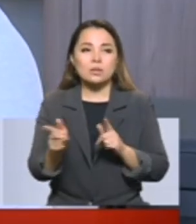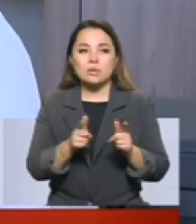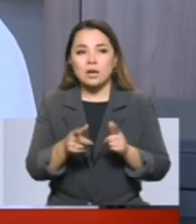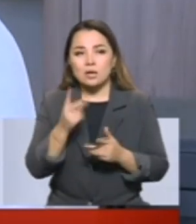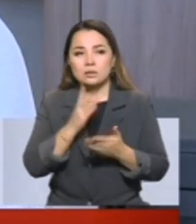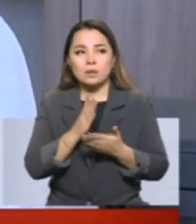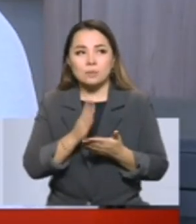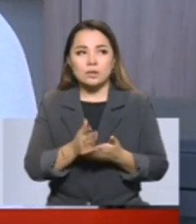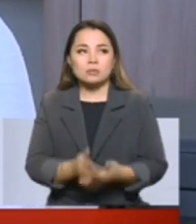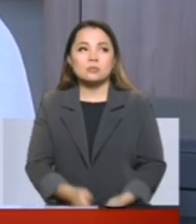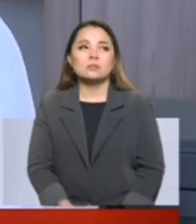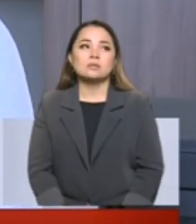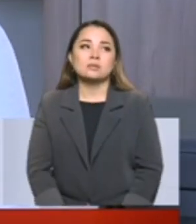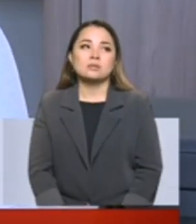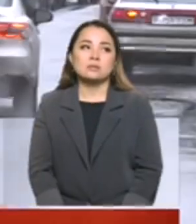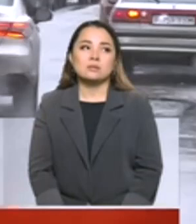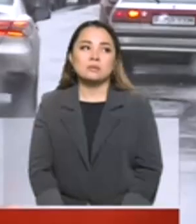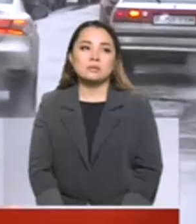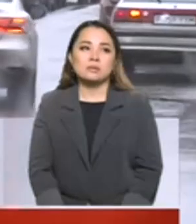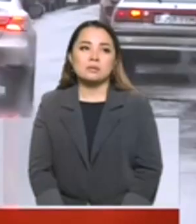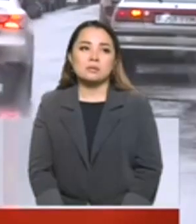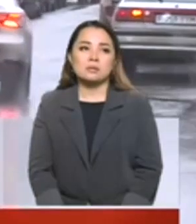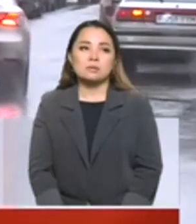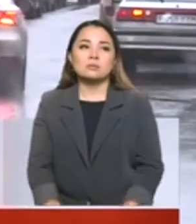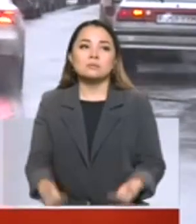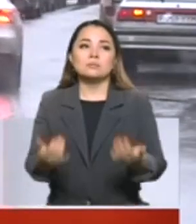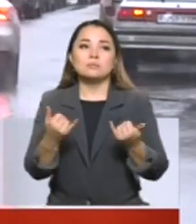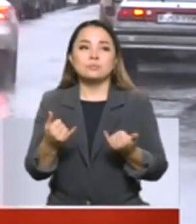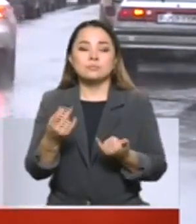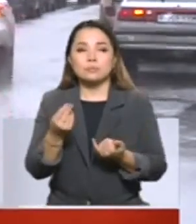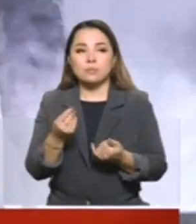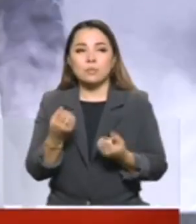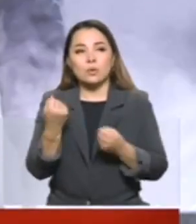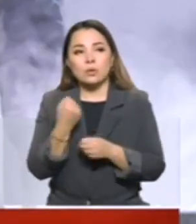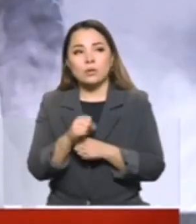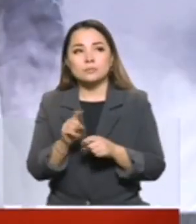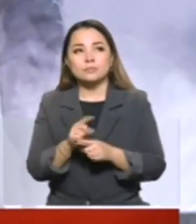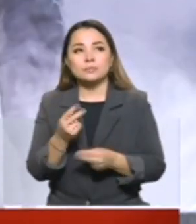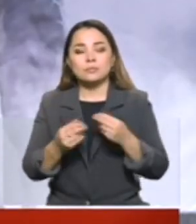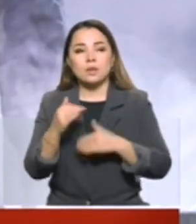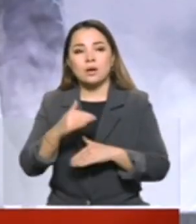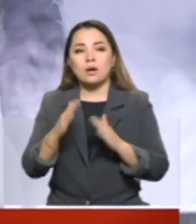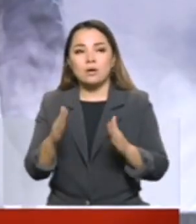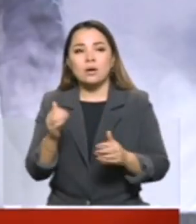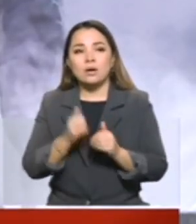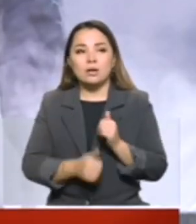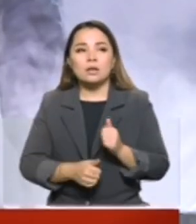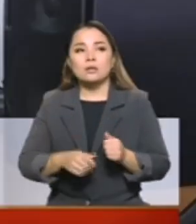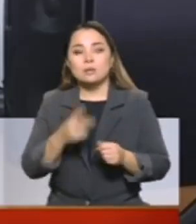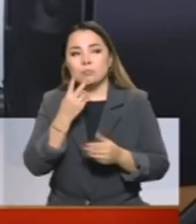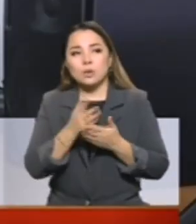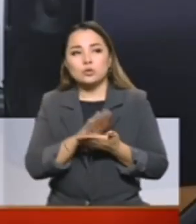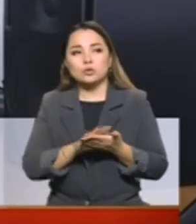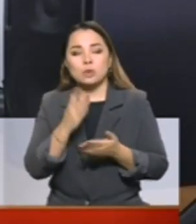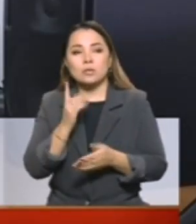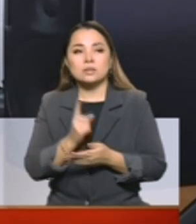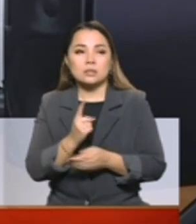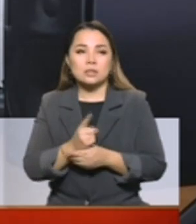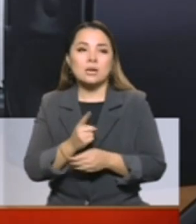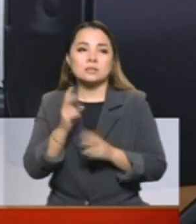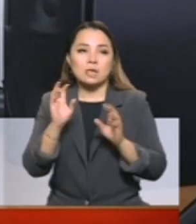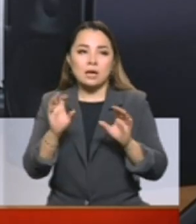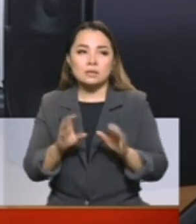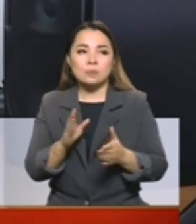болады. Если в перспективе смотреть на нормативы. Қазір елімізде ақшалай ұтыс беретін ойын автоматтары бұрынғыдай әр жерде самсап тұрған жоқ, заңмен шектелген.